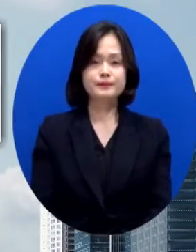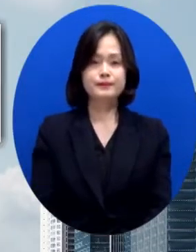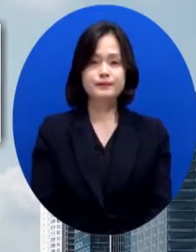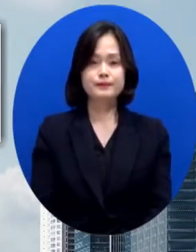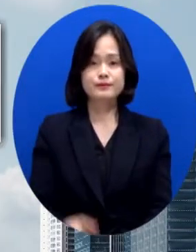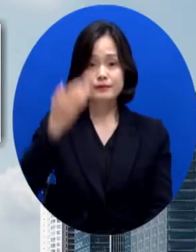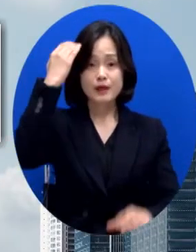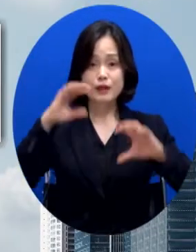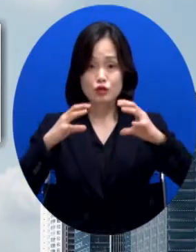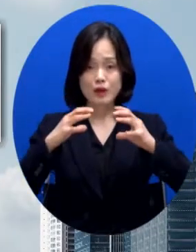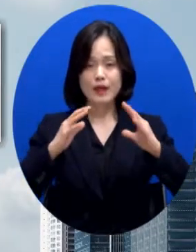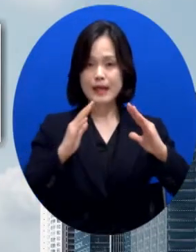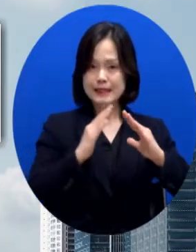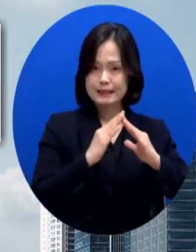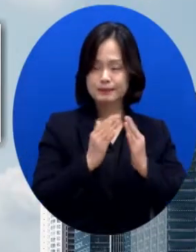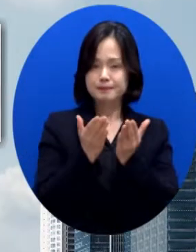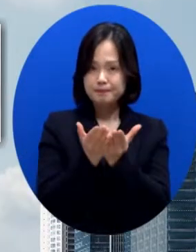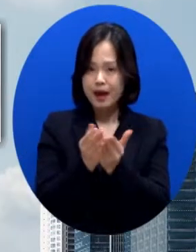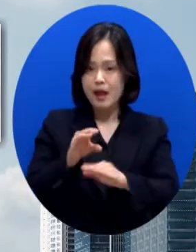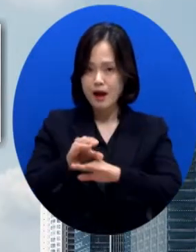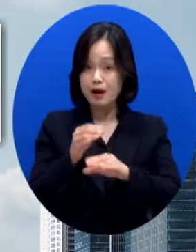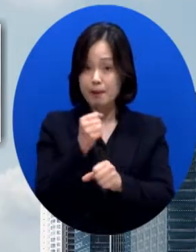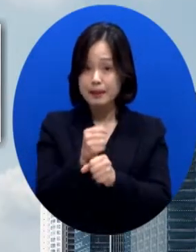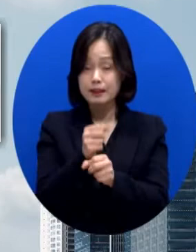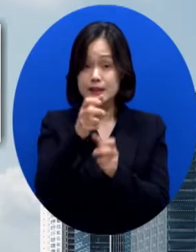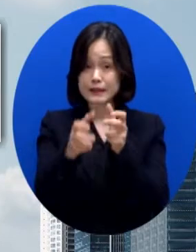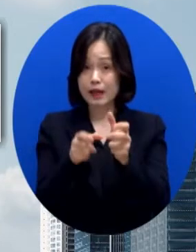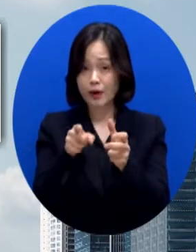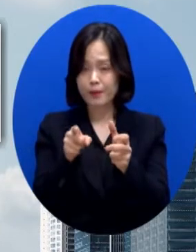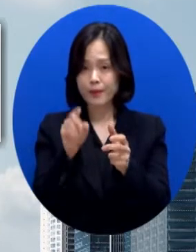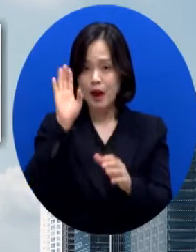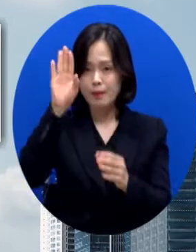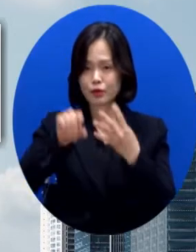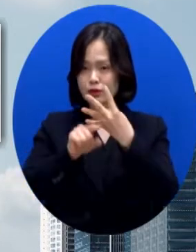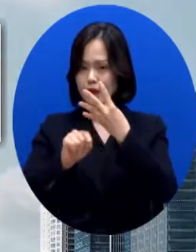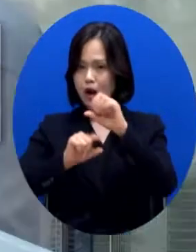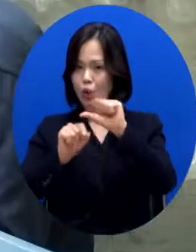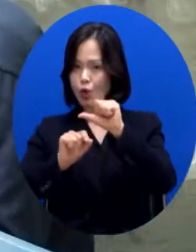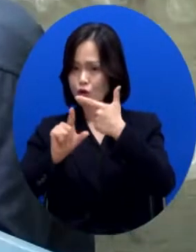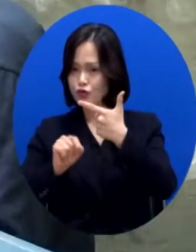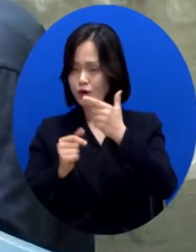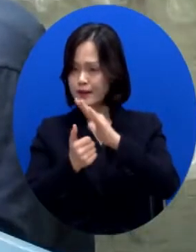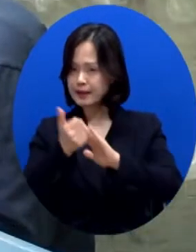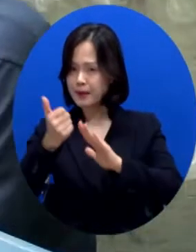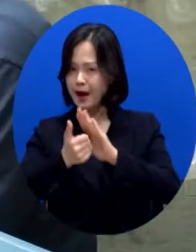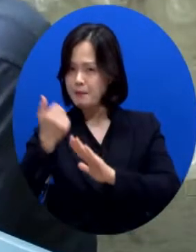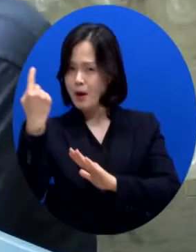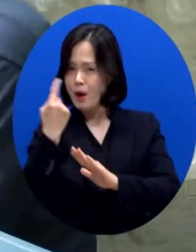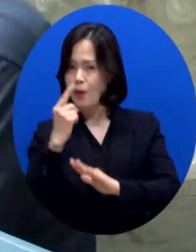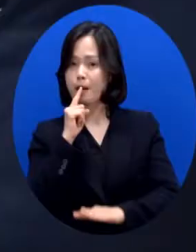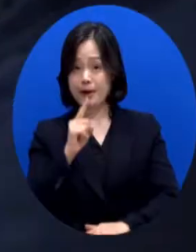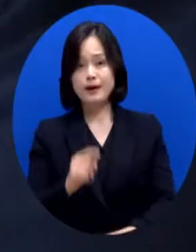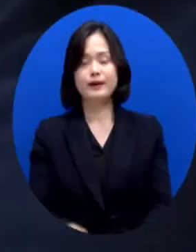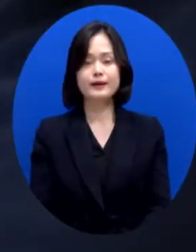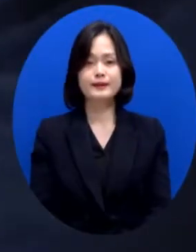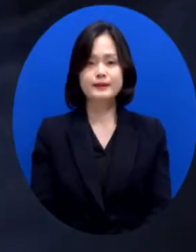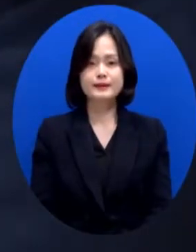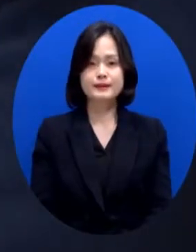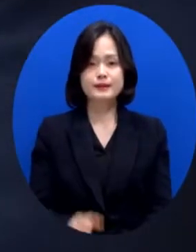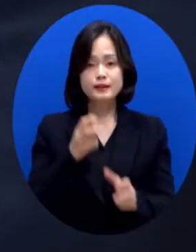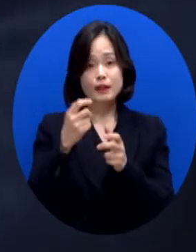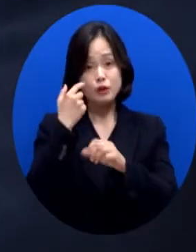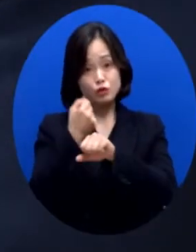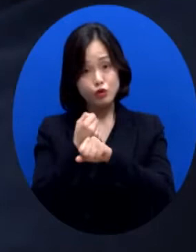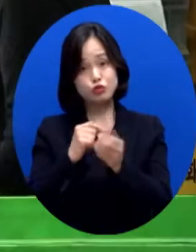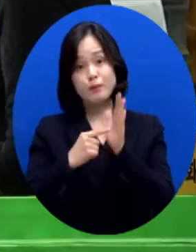국내 제조업체들이 올해 2분기 제조업 경기가 개선될 것이라고 정말 하겠습니다 산업연구원 이 발표한 제조업